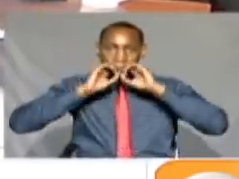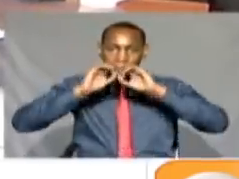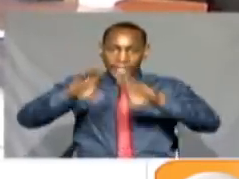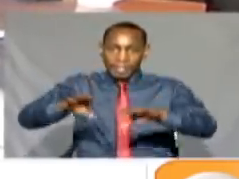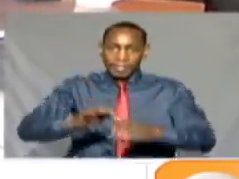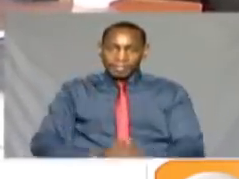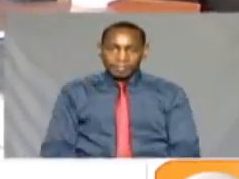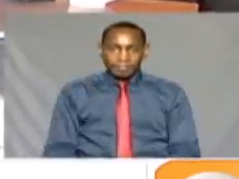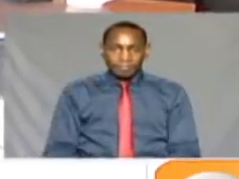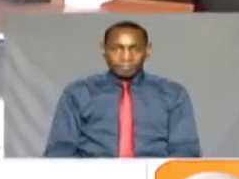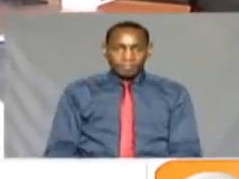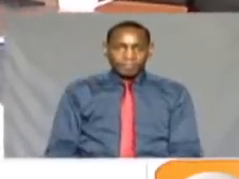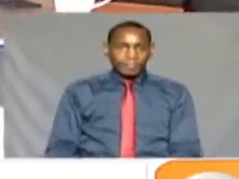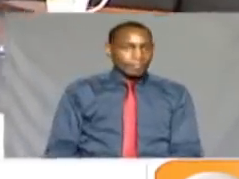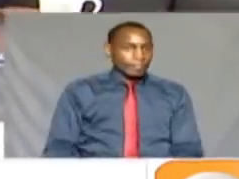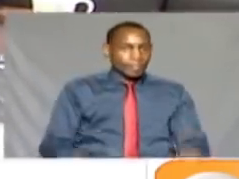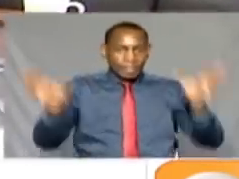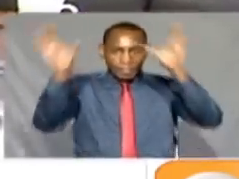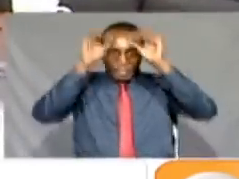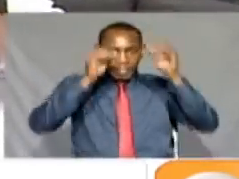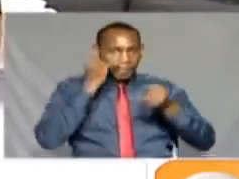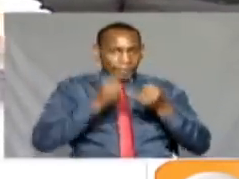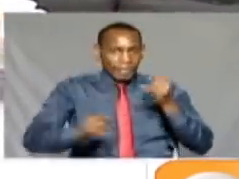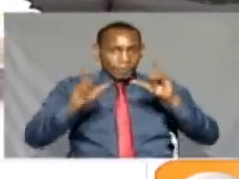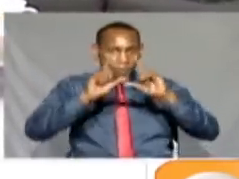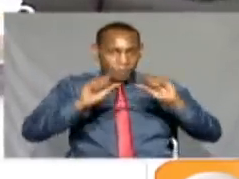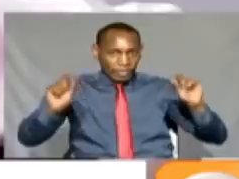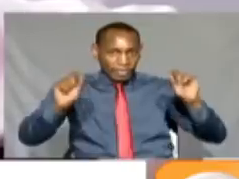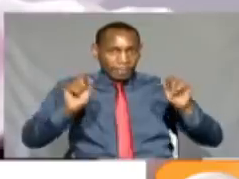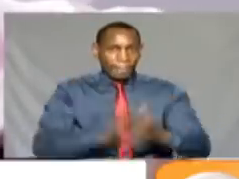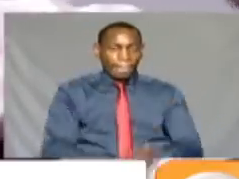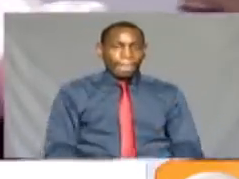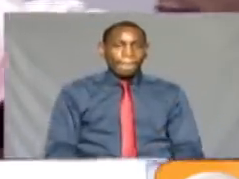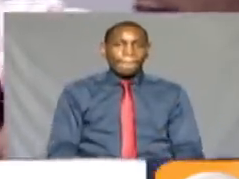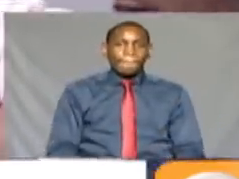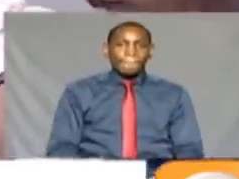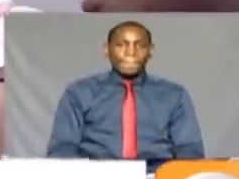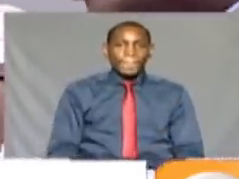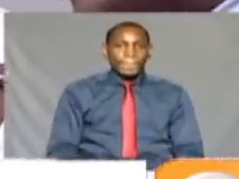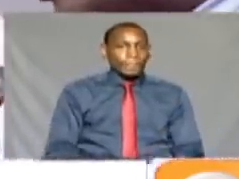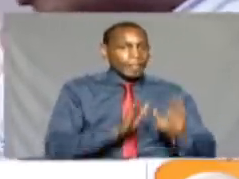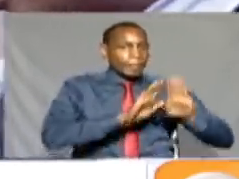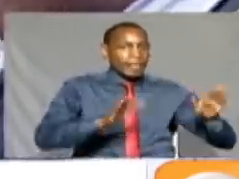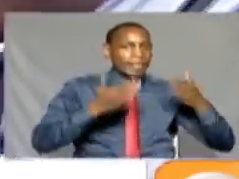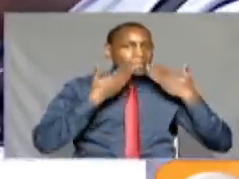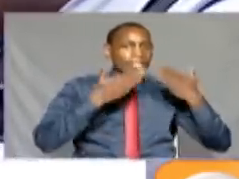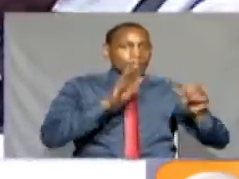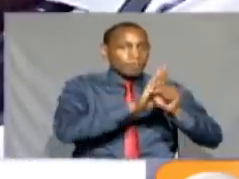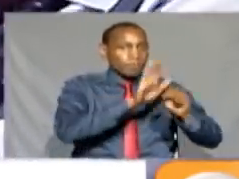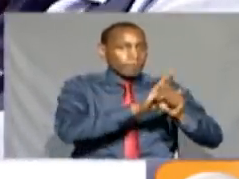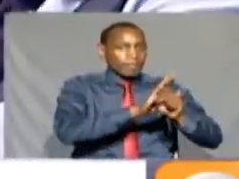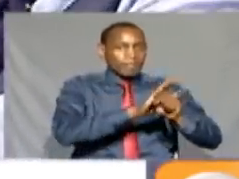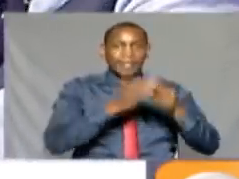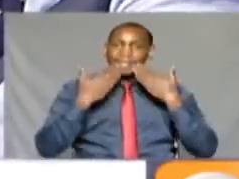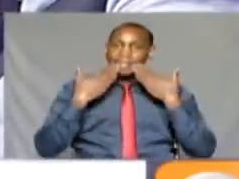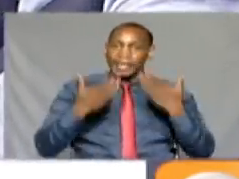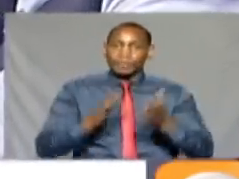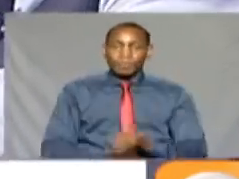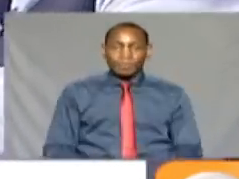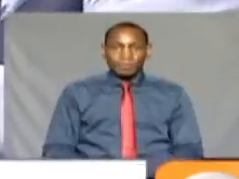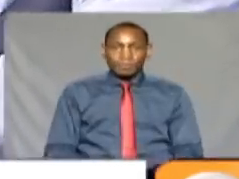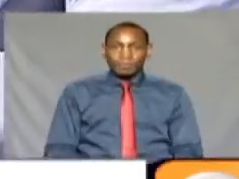awabariki. Mr. President, you get the last word. Bas, asateni muno. Asateni